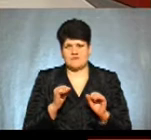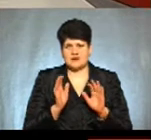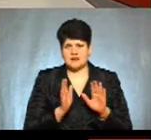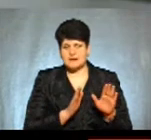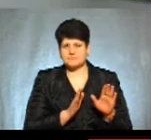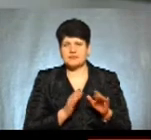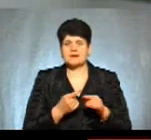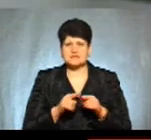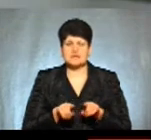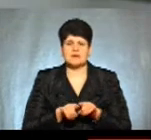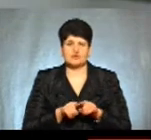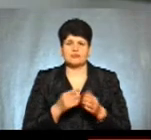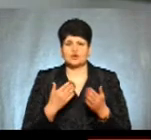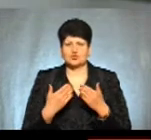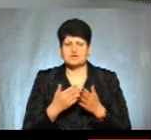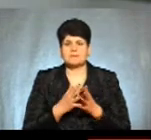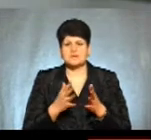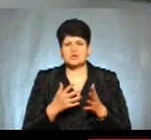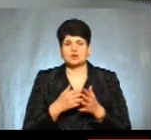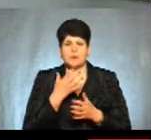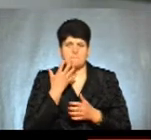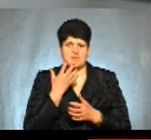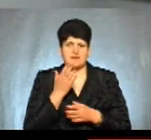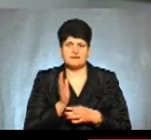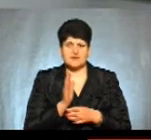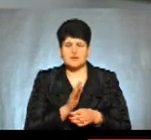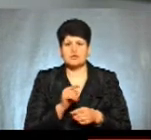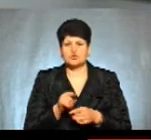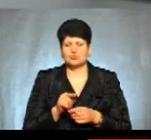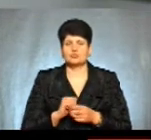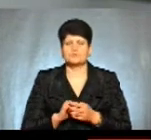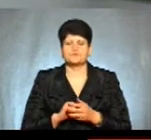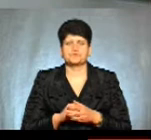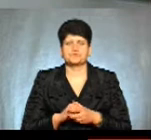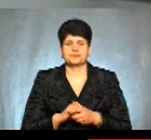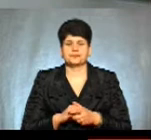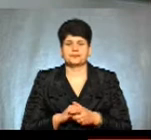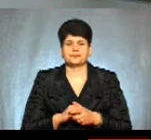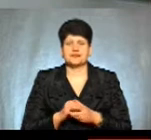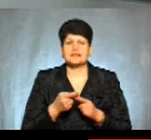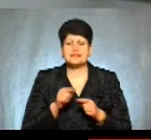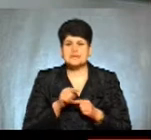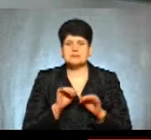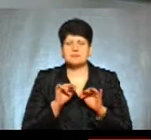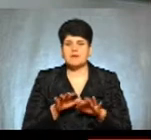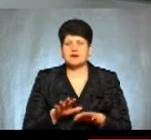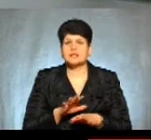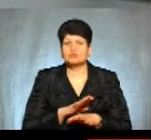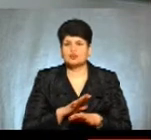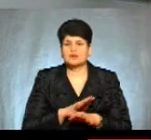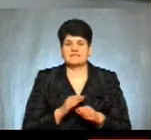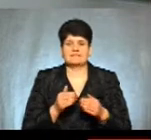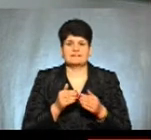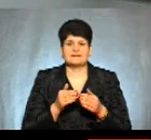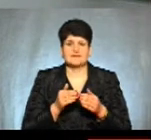Це також вони відносяться більше до півдня, і тому, власне, ті справи, які були десь